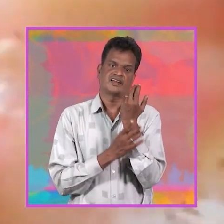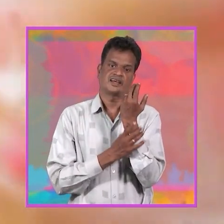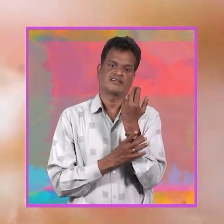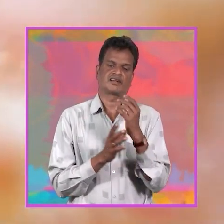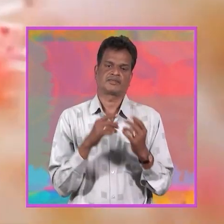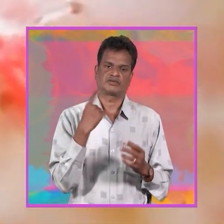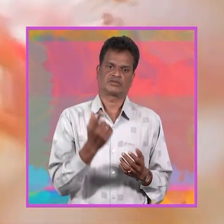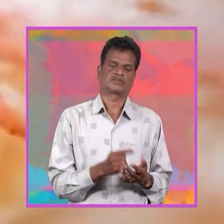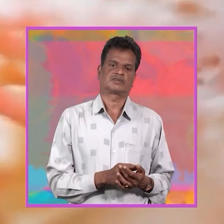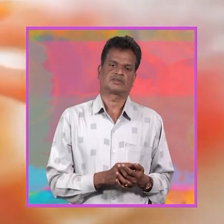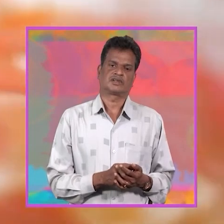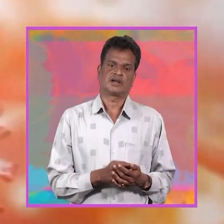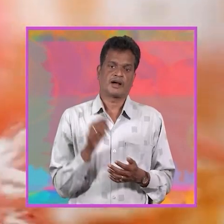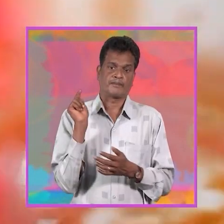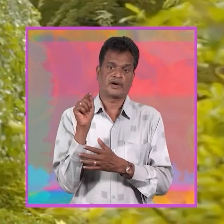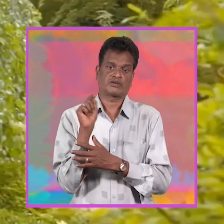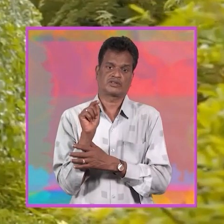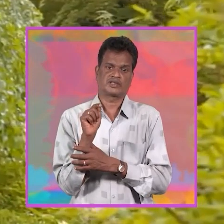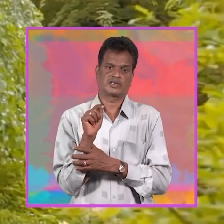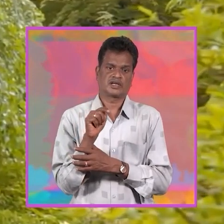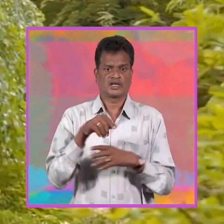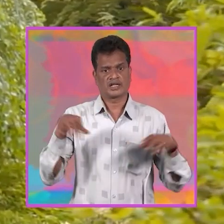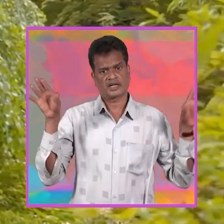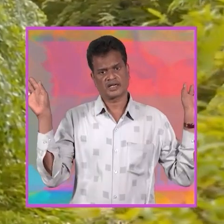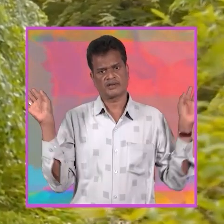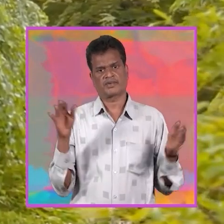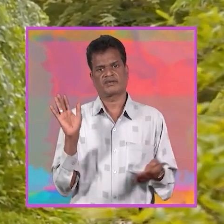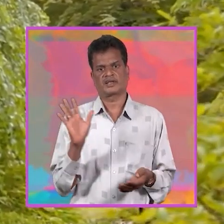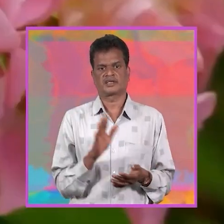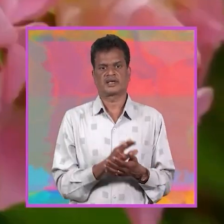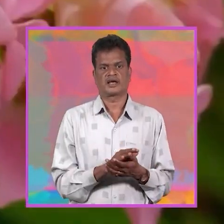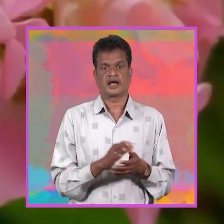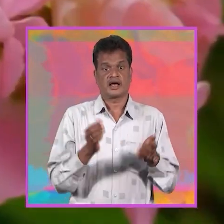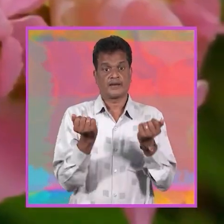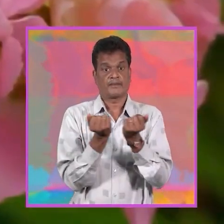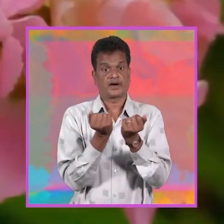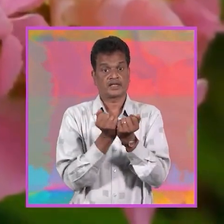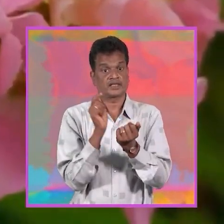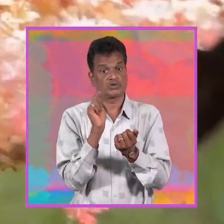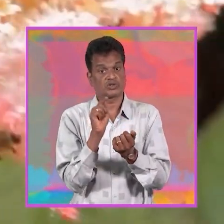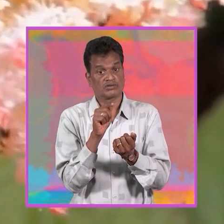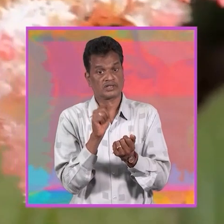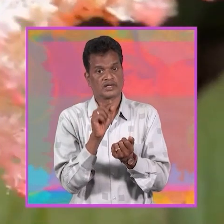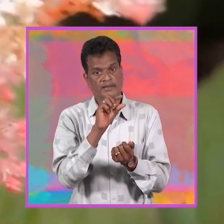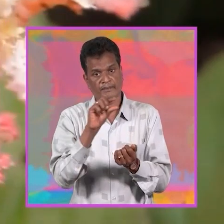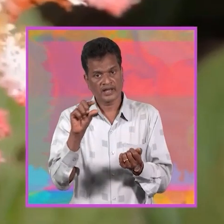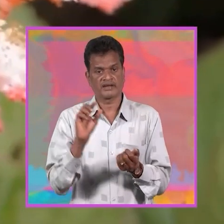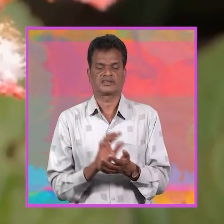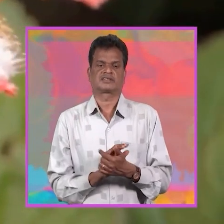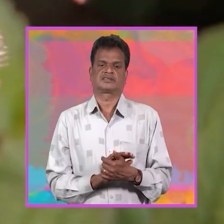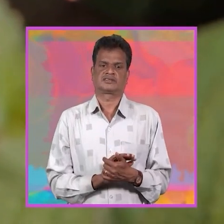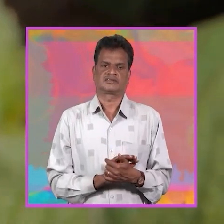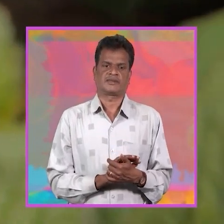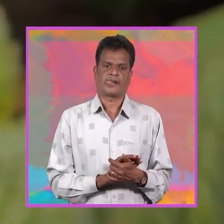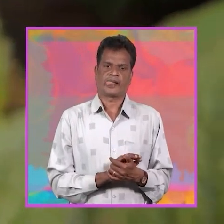கொடுத்துருக்காங்க. மரங்கொத்தி பறவைன்னா பறவைகளே நிறைய பறவைகள் இருக்குது. அதில் மரத்தை கொத்துவதால் அதுக்கு மரங்கொத்தின்னு பேர் வந்திருக்கு. அந்த